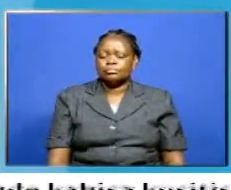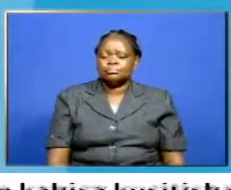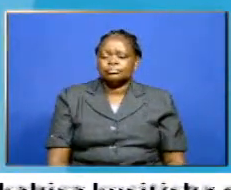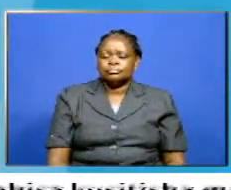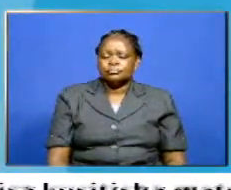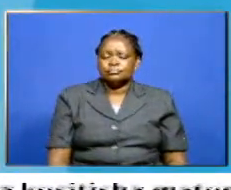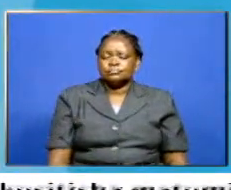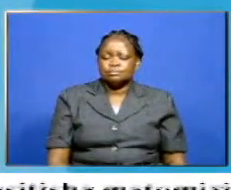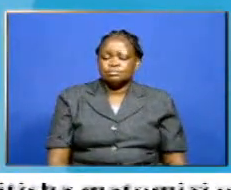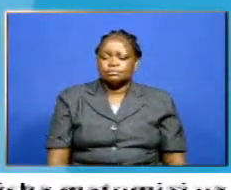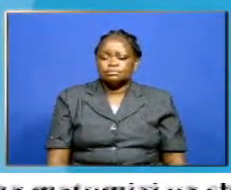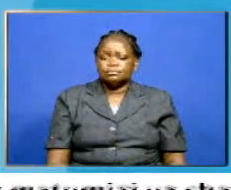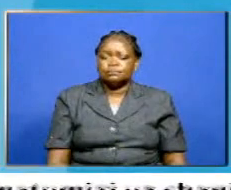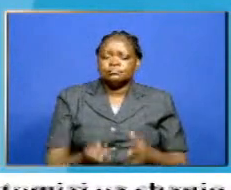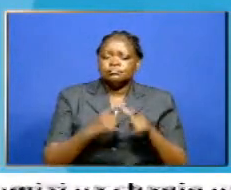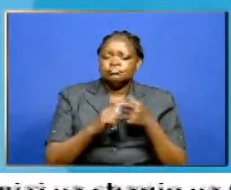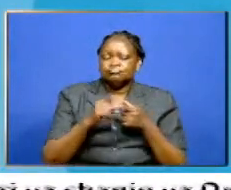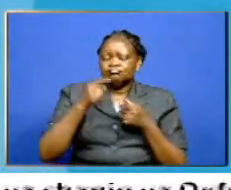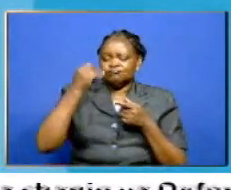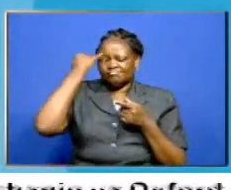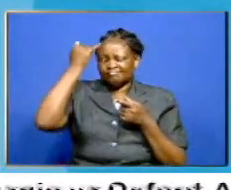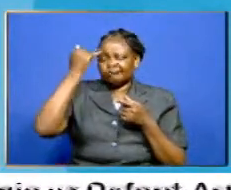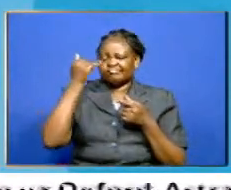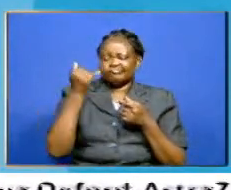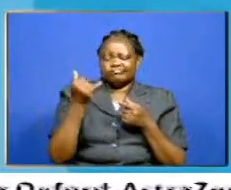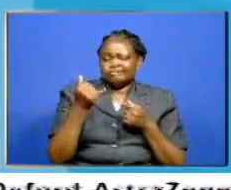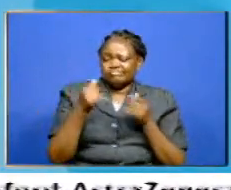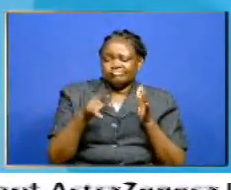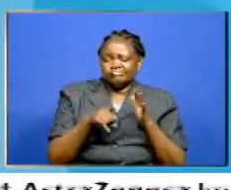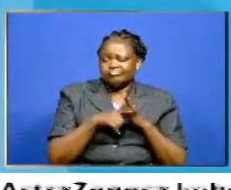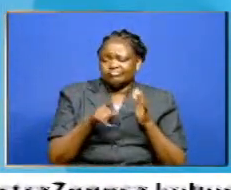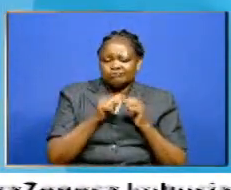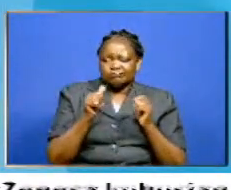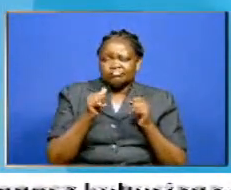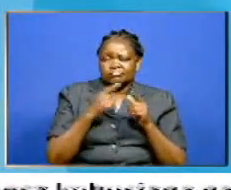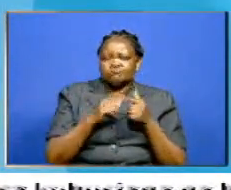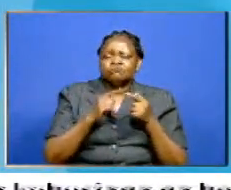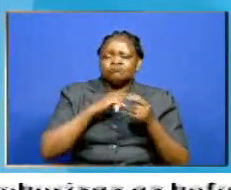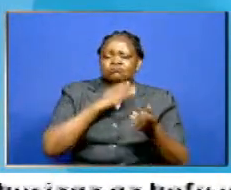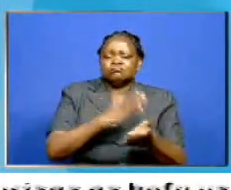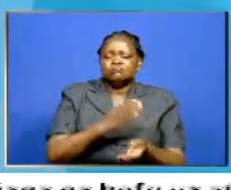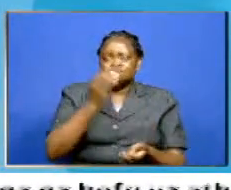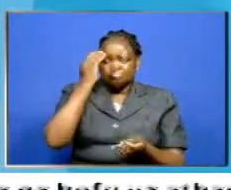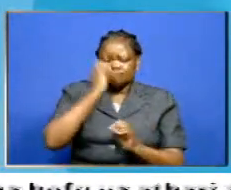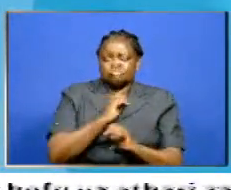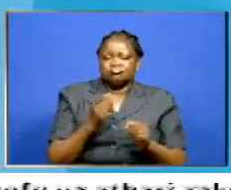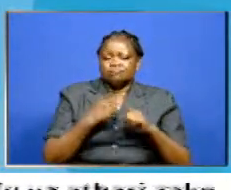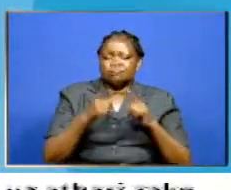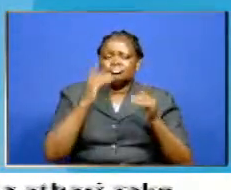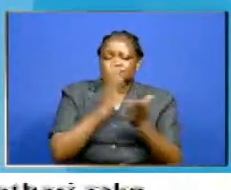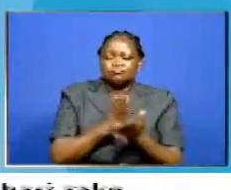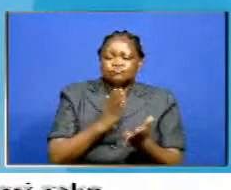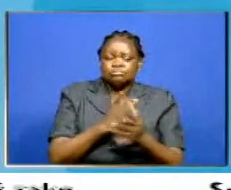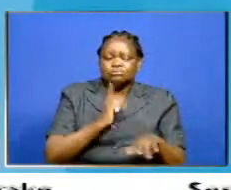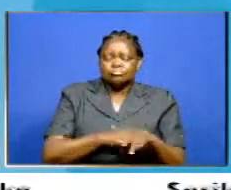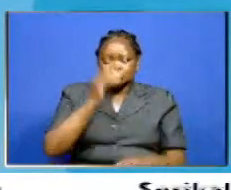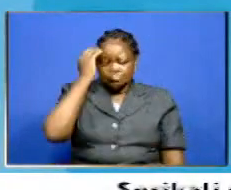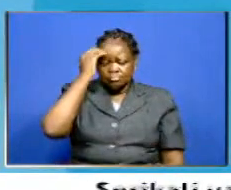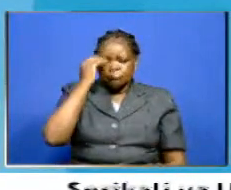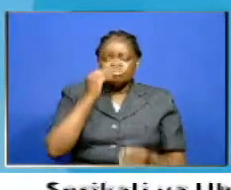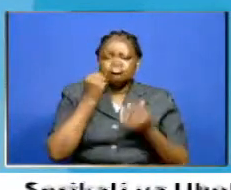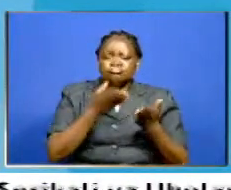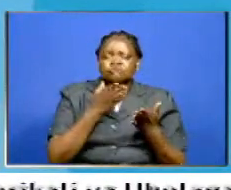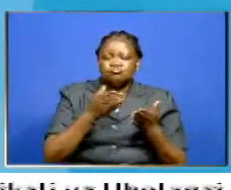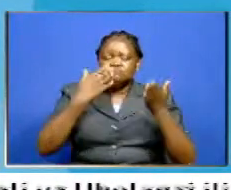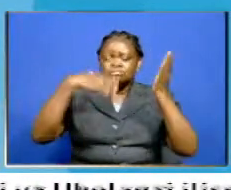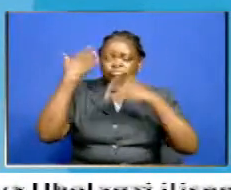zile yale mafikiri ambayo uwezo wa kufanya kazi tu. Lakini unapata kwamba mwanafunzi akiwa katika hizo kuo kikuu, zile